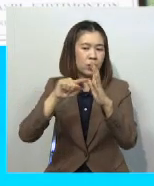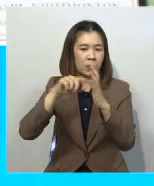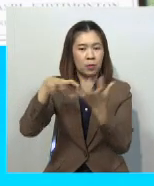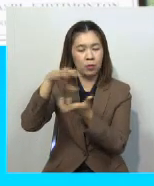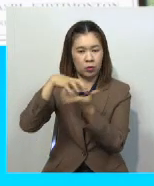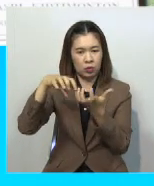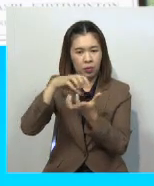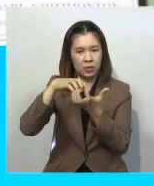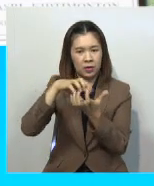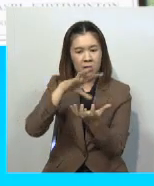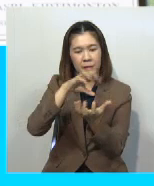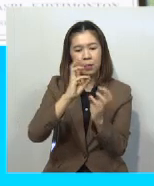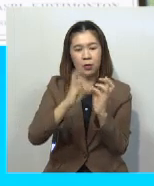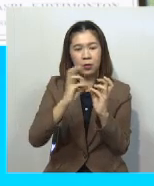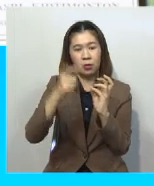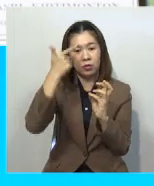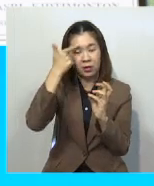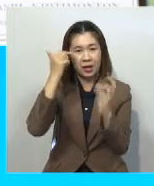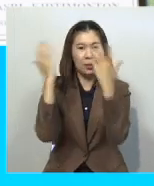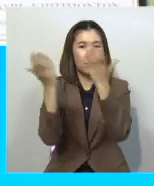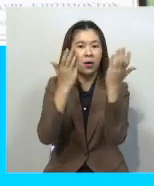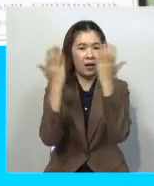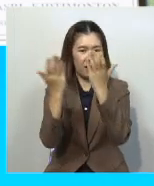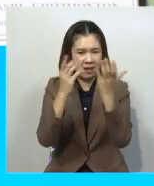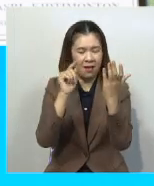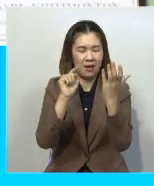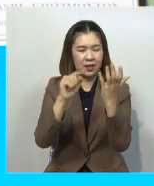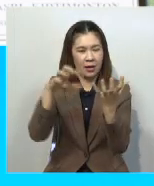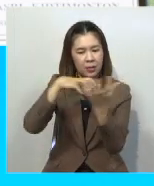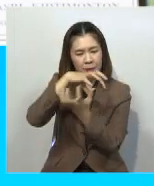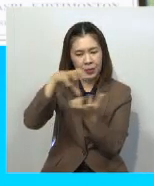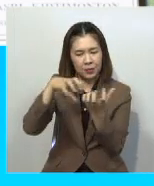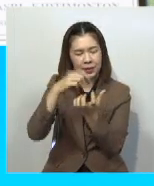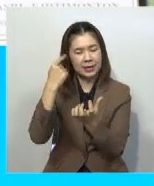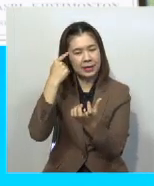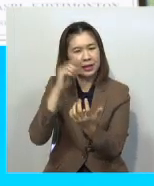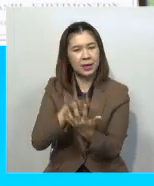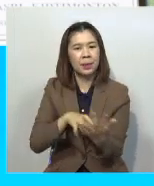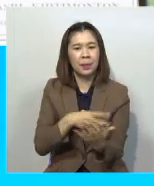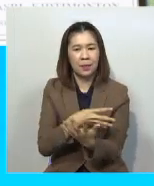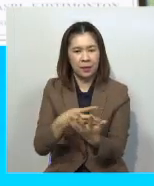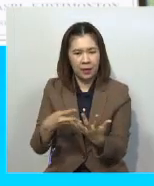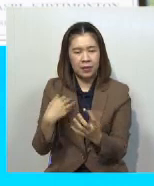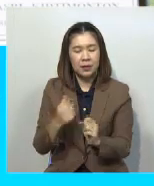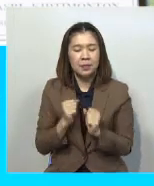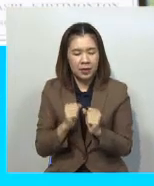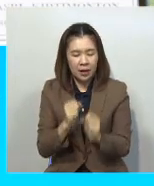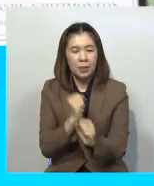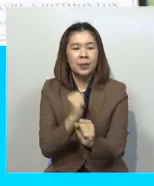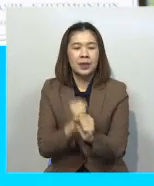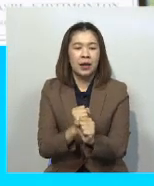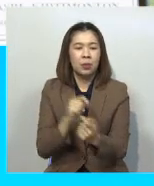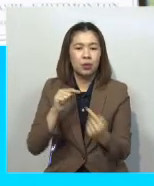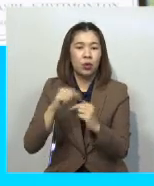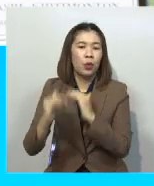จับกับฝุ่นละอองในอากาศได้ส่วนหนึ่งด้วยอันนี้เนี่ยเราเลยวางแผนที่จะพยายามที่จะขอเมฆให้มากที่สุดเท่า